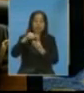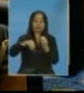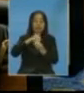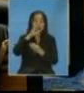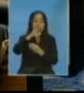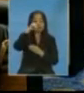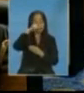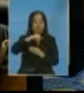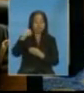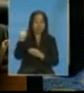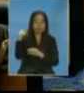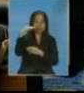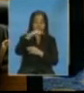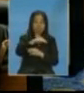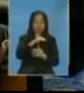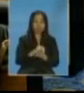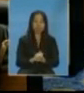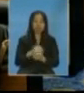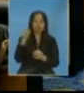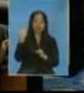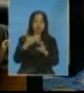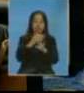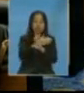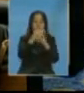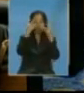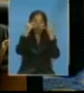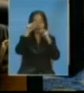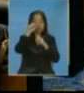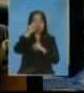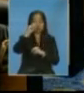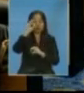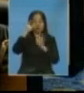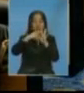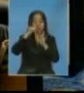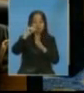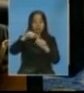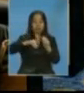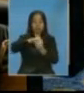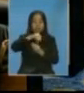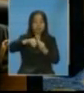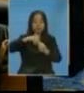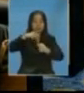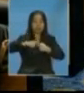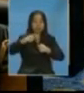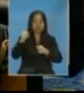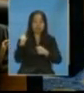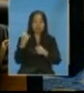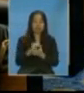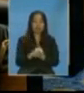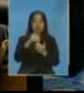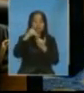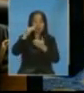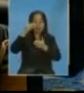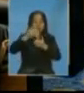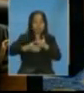ำก่อนท่านนายกสมัครท่านนายกสมชายจะพ้นจากตำแหน่งไปอาการเริ่มออกแล้วการส่งออกการ